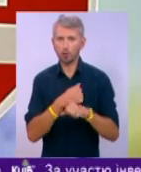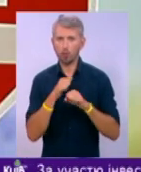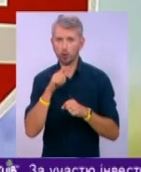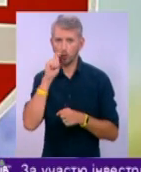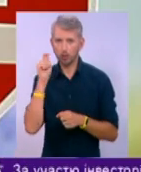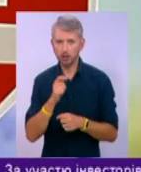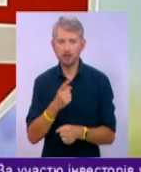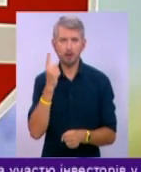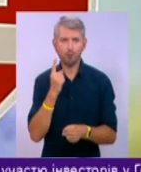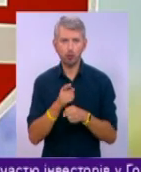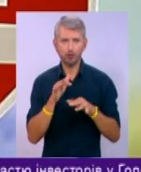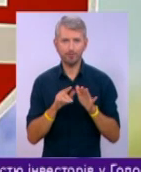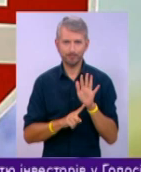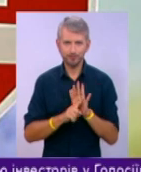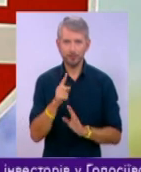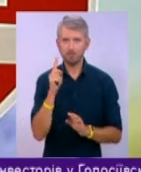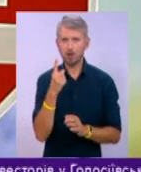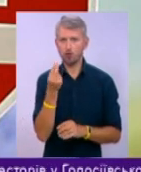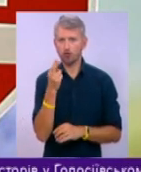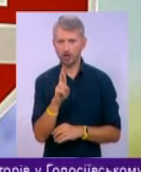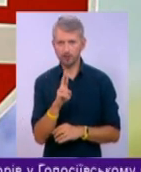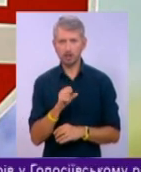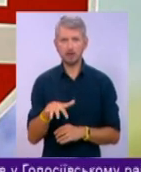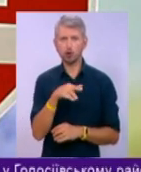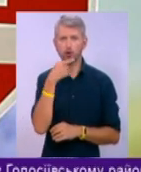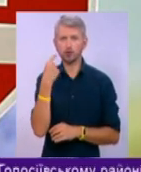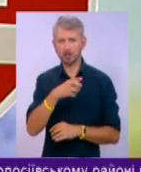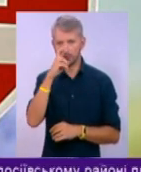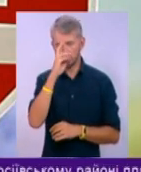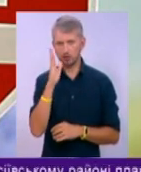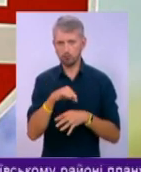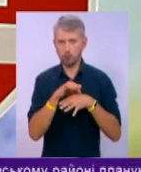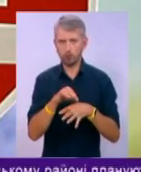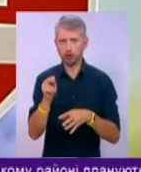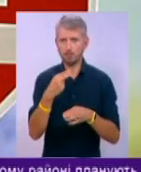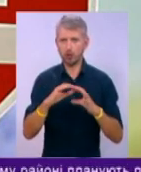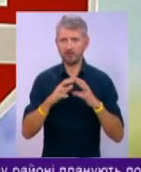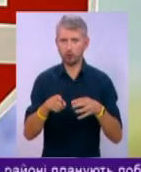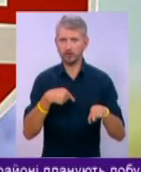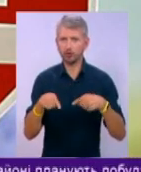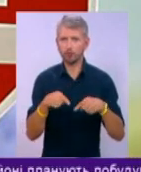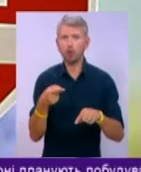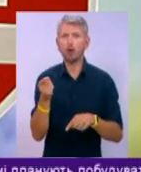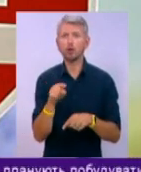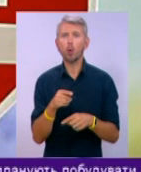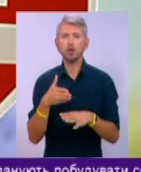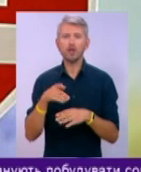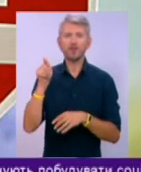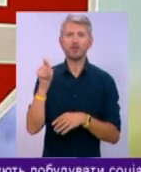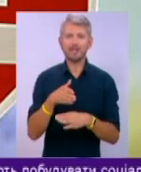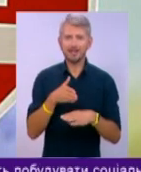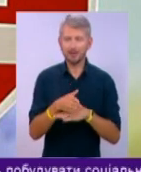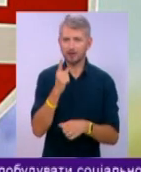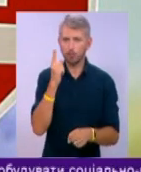України, заборона діє з 1 червня. На території Російської Федерації проводиться чемпіонат світу з футболу, тож